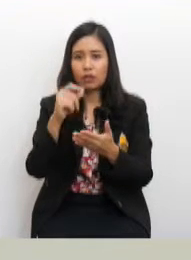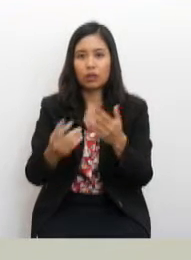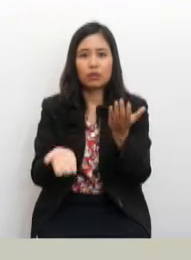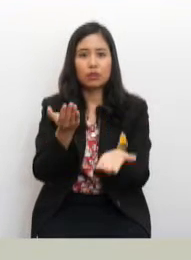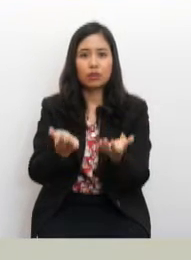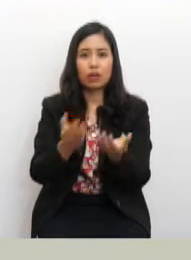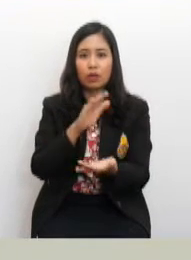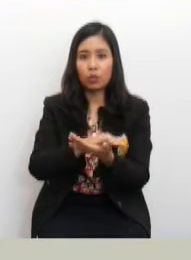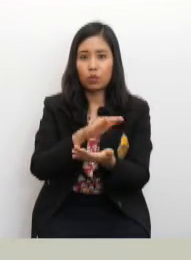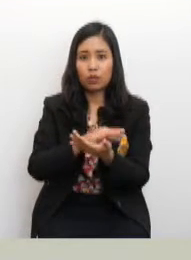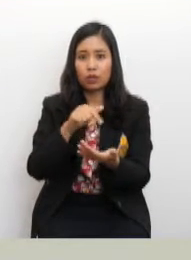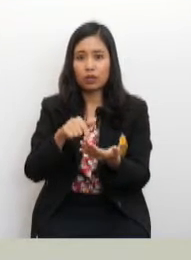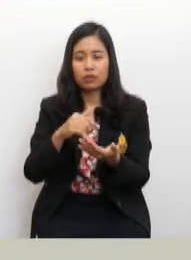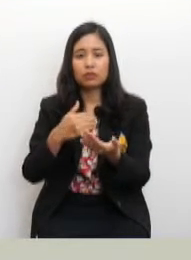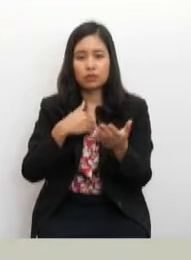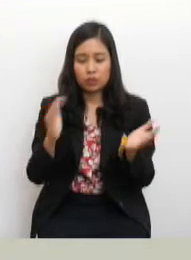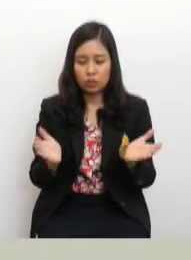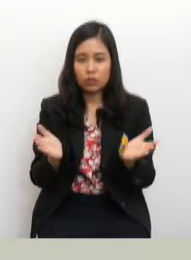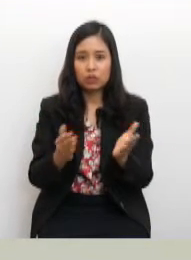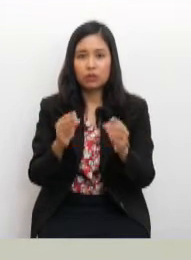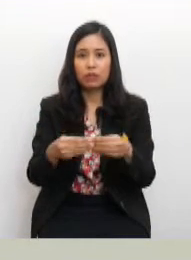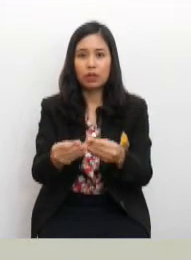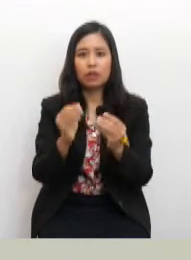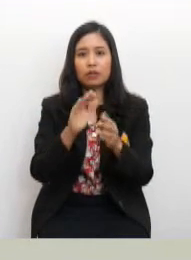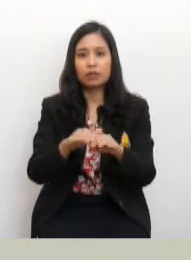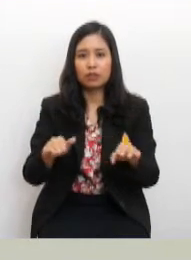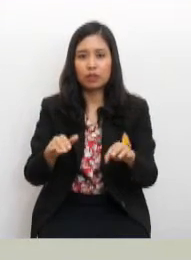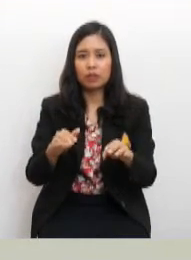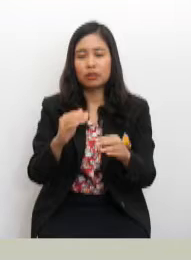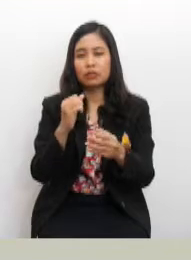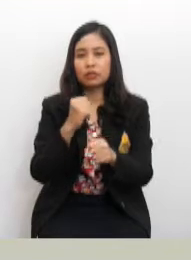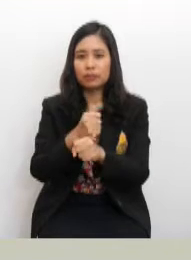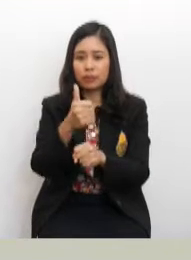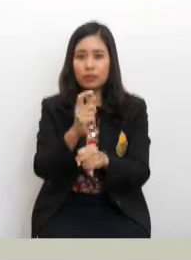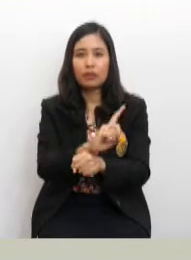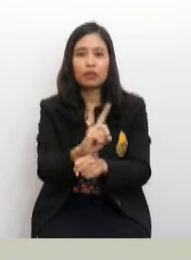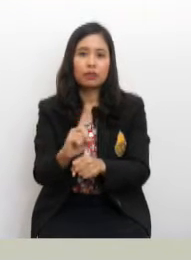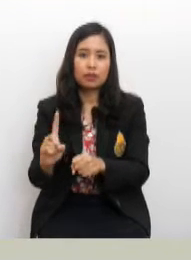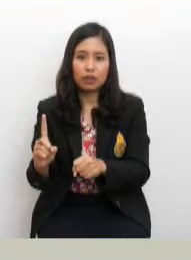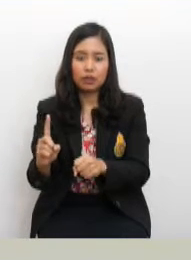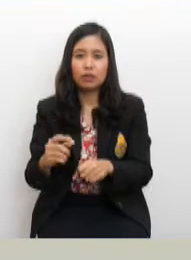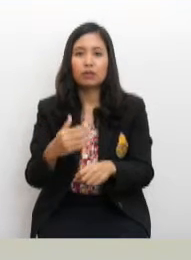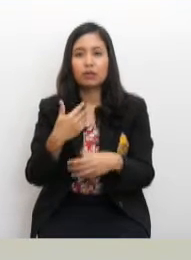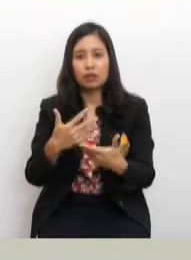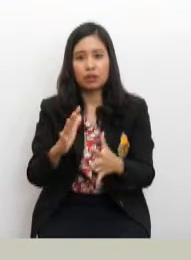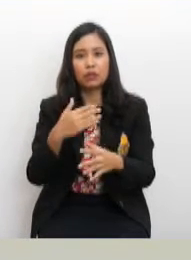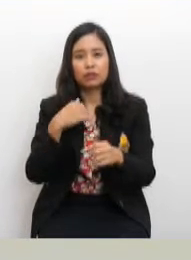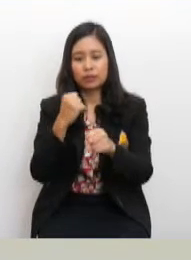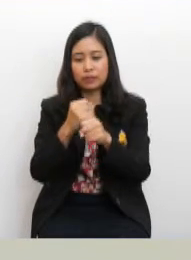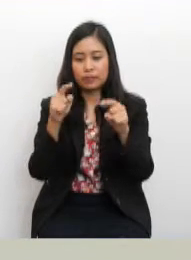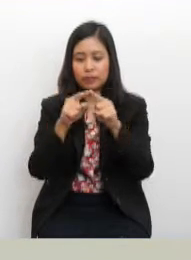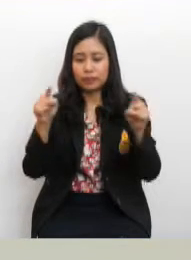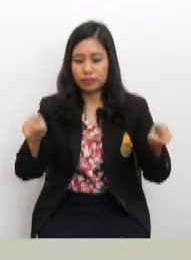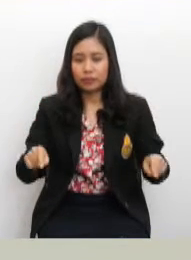เรียนนั้นเราจะส่งเสริมให้เด็กทำความดีอะไรบ้างแล้วเราก็ออกไปประกาศ